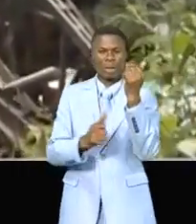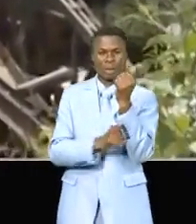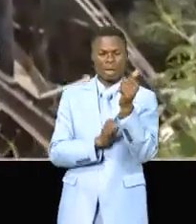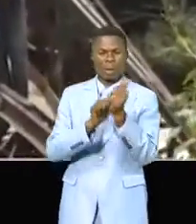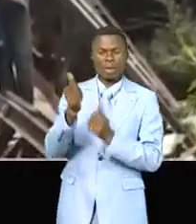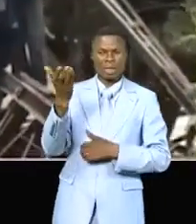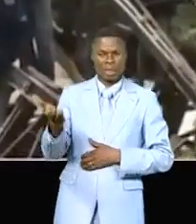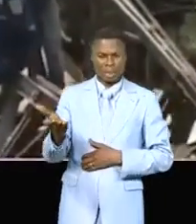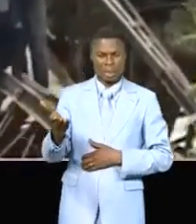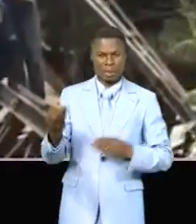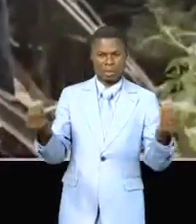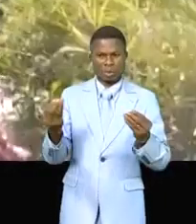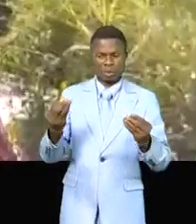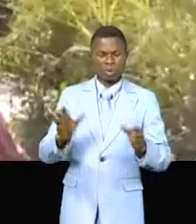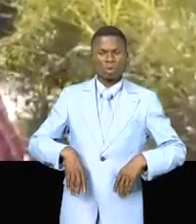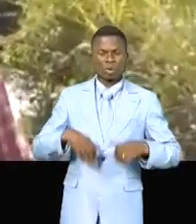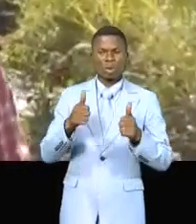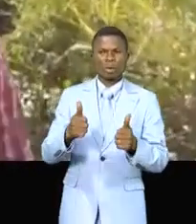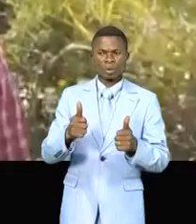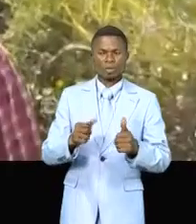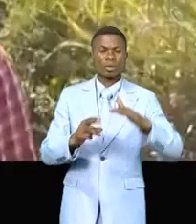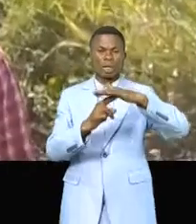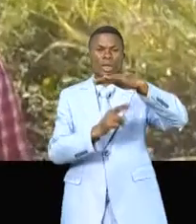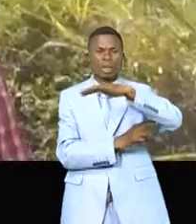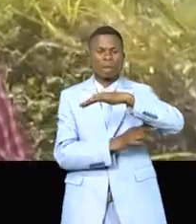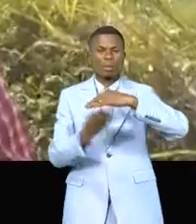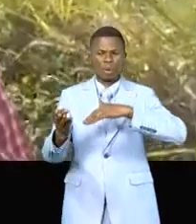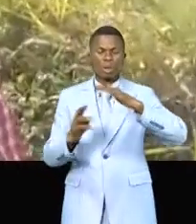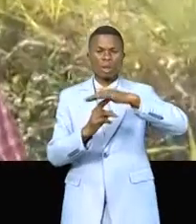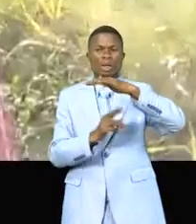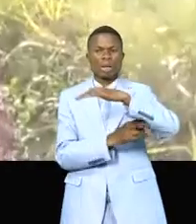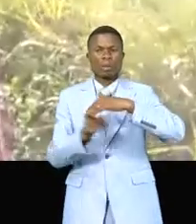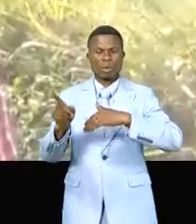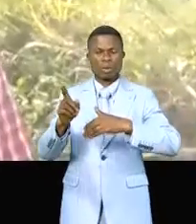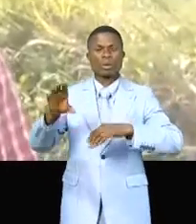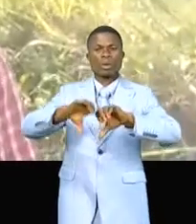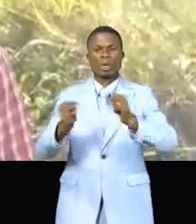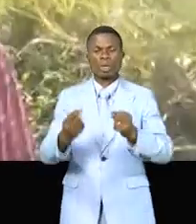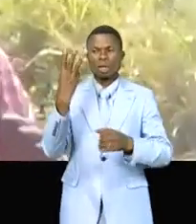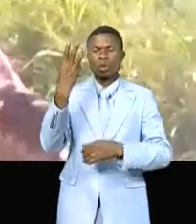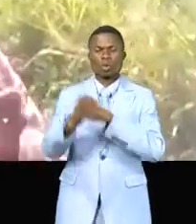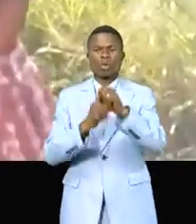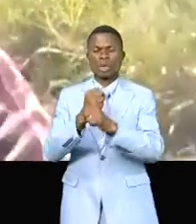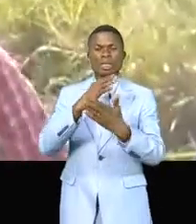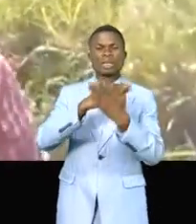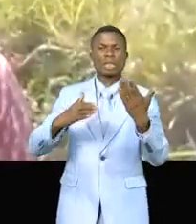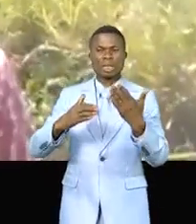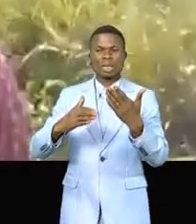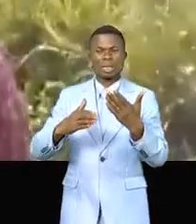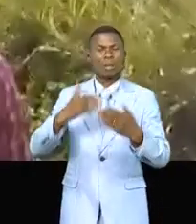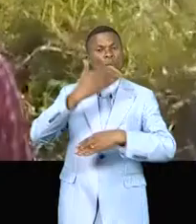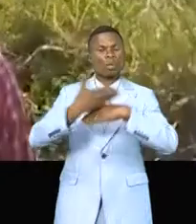ce coin pour leur survie. Le pont que voici, le pont de Mwanza-Ngoma, est tombé depuis 3 ans et demi parce que ça a été